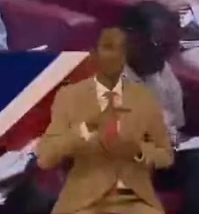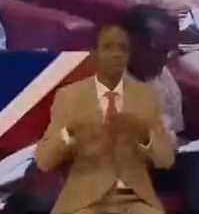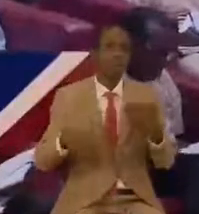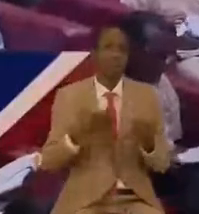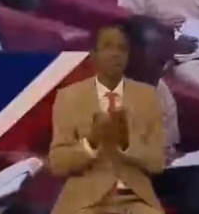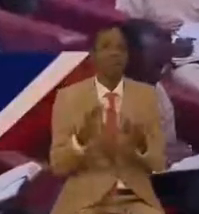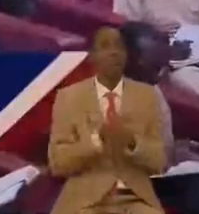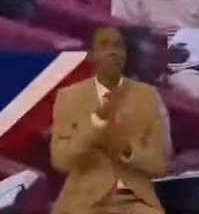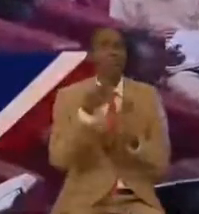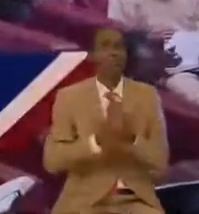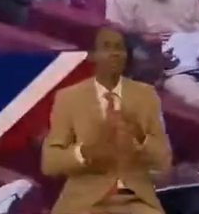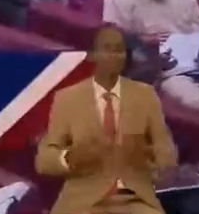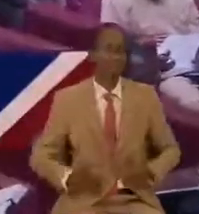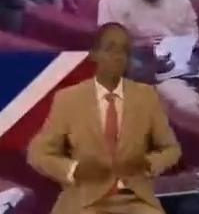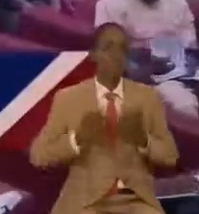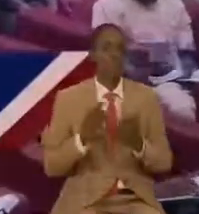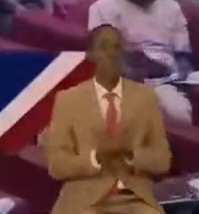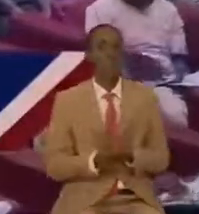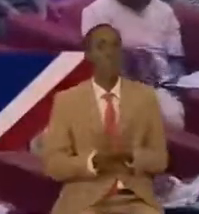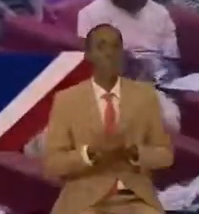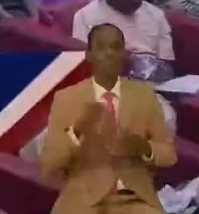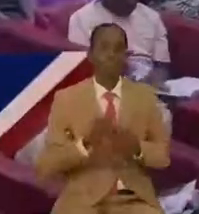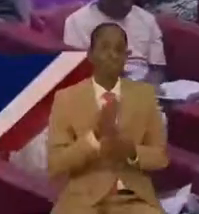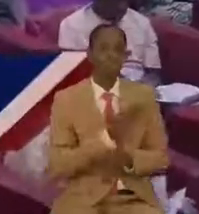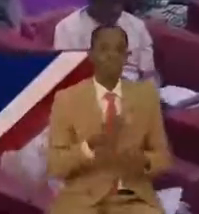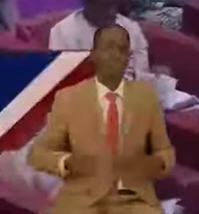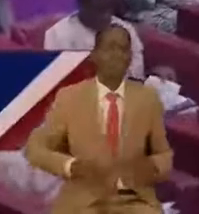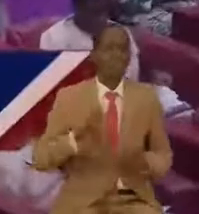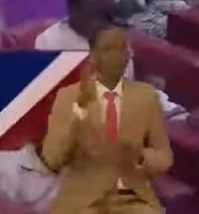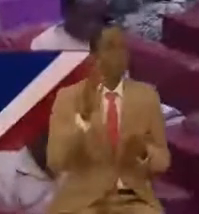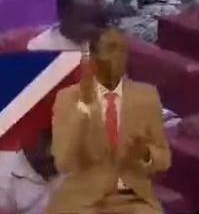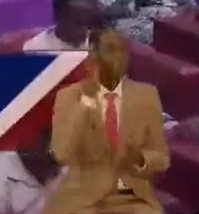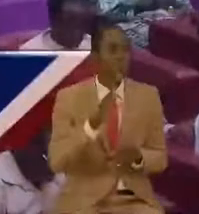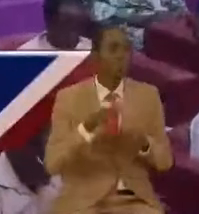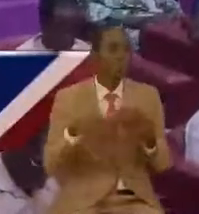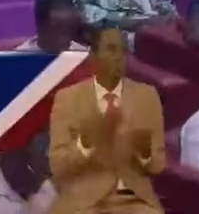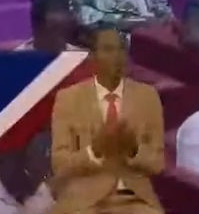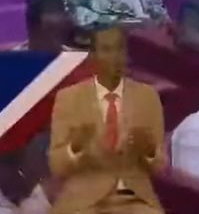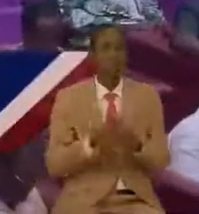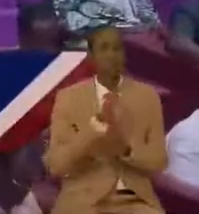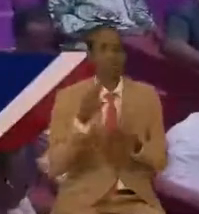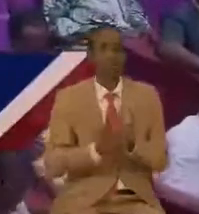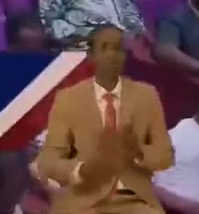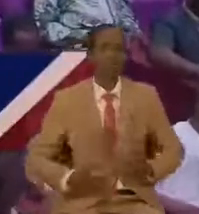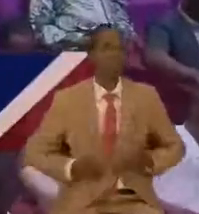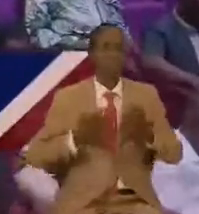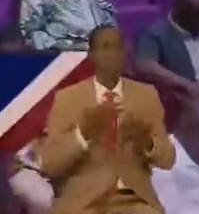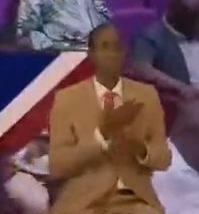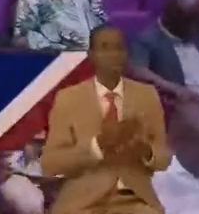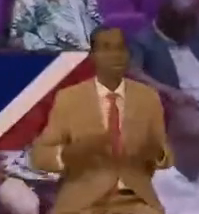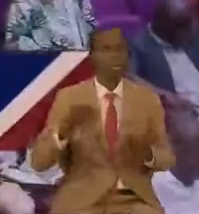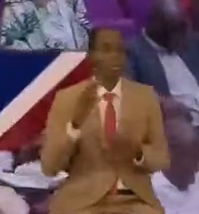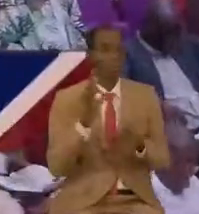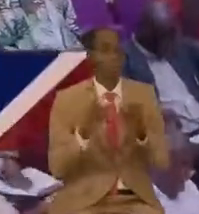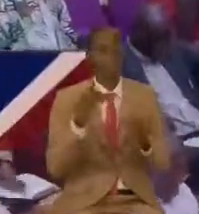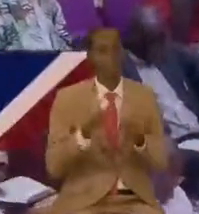toute plénitude habite en lui. Que toute la plénitude habite en